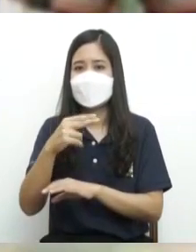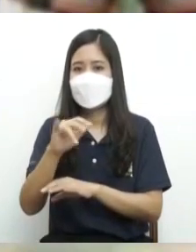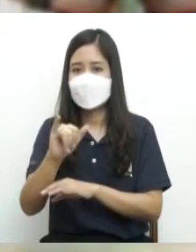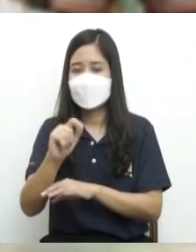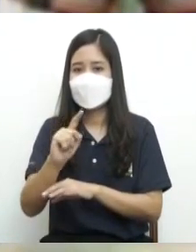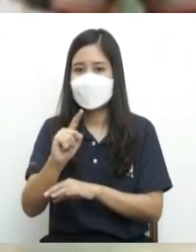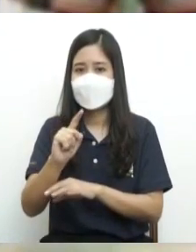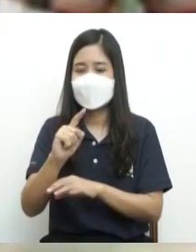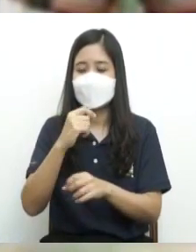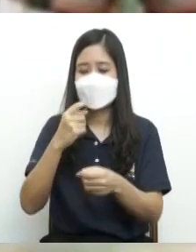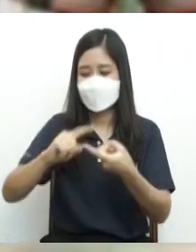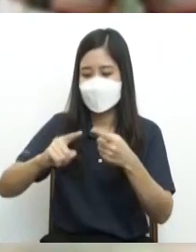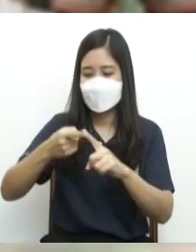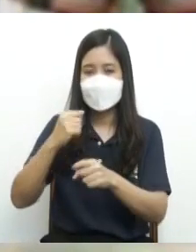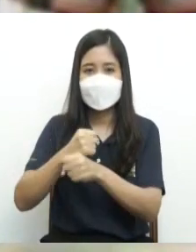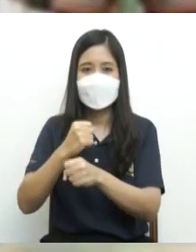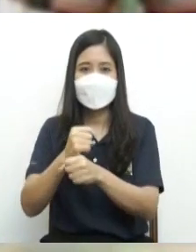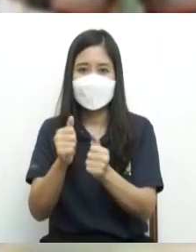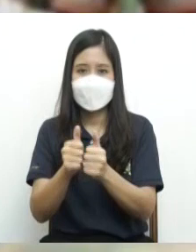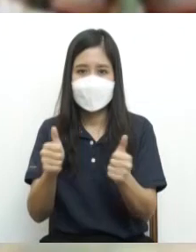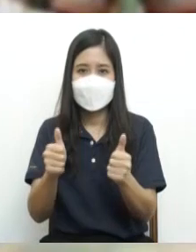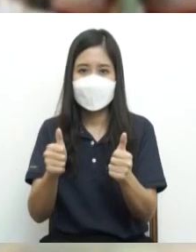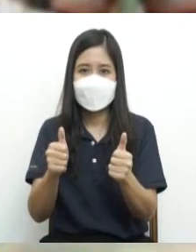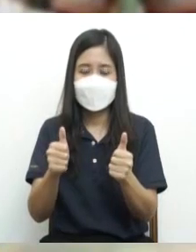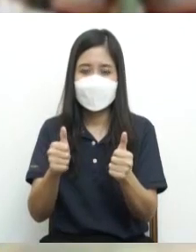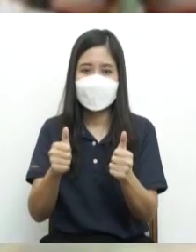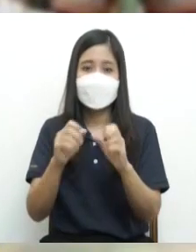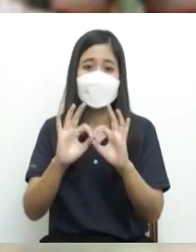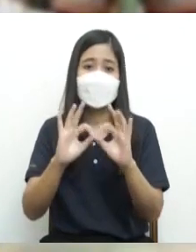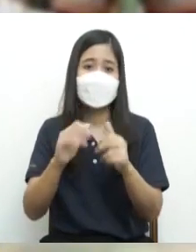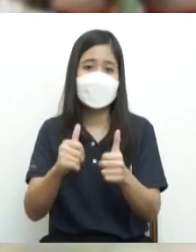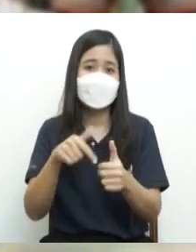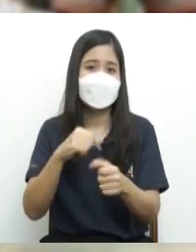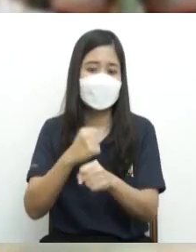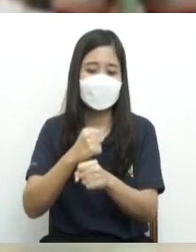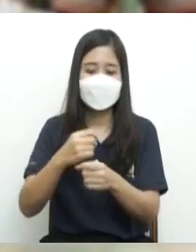างกันแต่ขอเพิ่มเติมในส่วนที่แตกต่างนิดหนึ่งก็คือว่